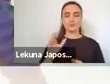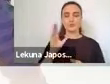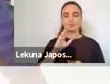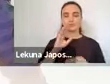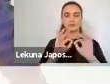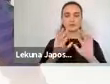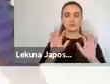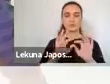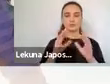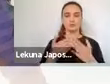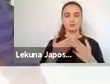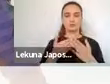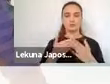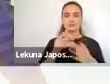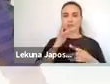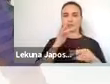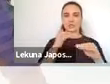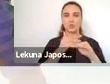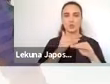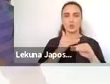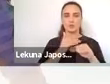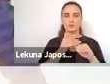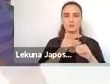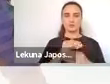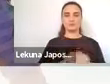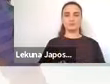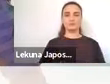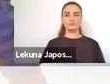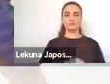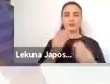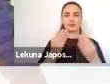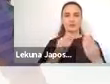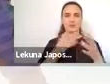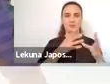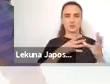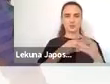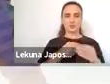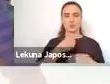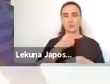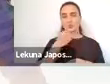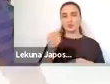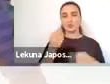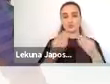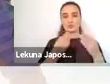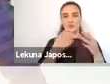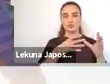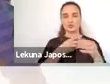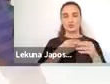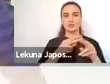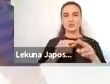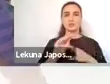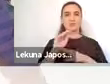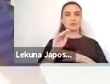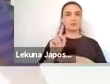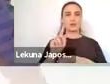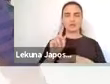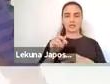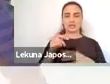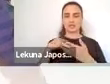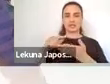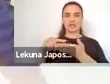საუბრობთ თანატოლებთან თამაშზე, ან უფროსთან თამაშზე, ეს ზრდის რას? ინტერაქციას. მე